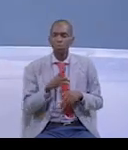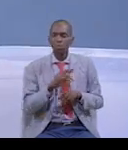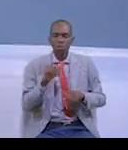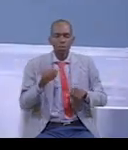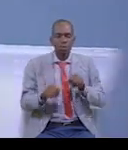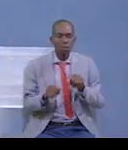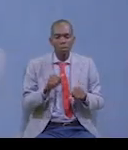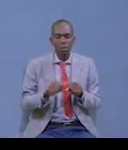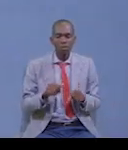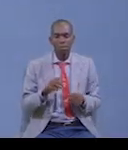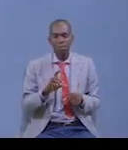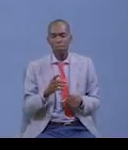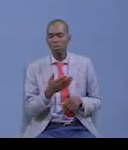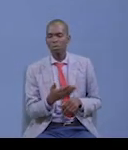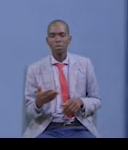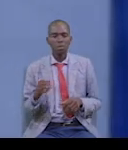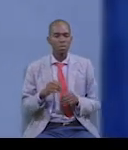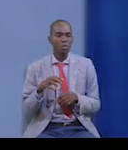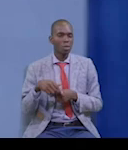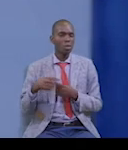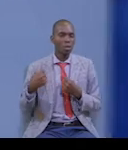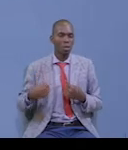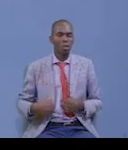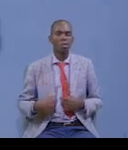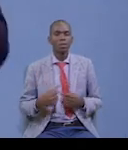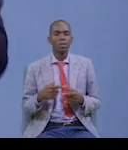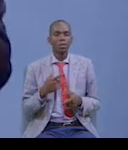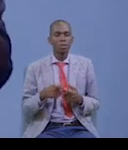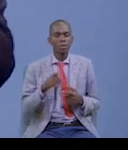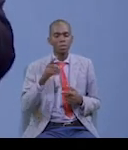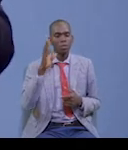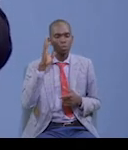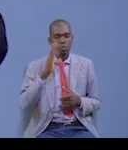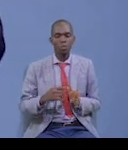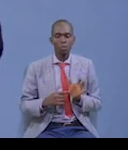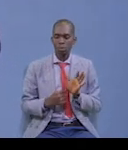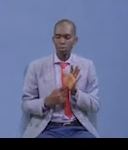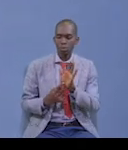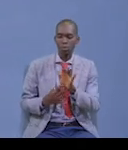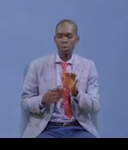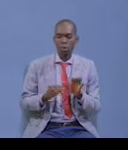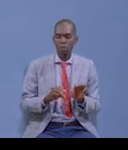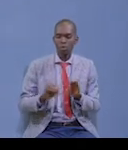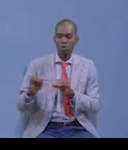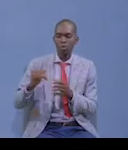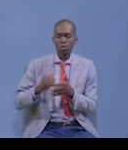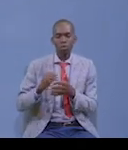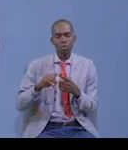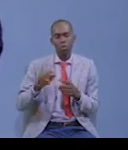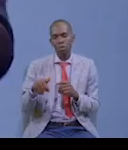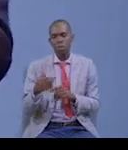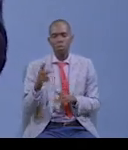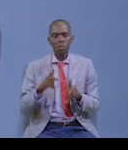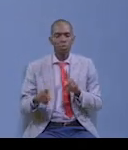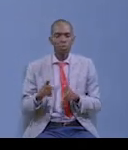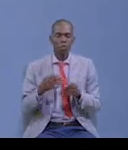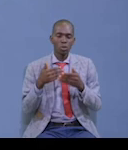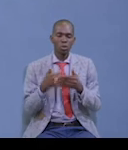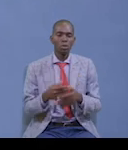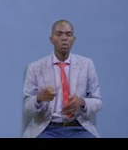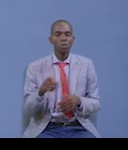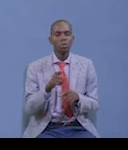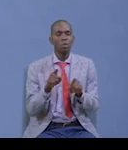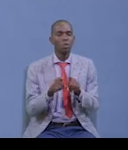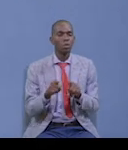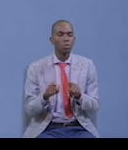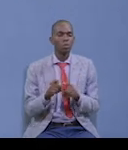your heart. నీ హృదయములో సత్యవంతత ఉంటే, transfer that certainty to the people you are talking to. మీరు ఆ యొక్క నిశ్చయతనే మీరు